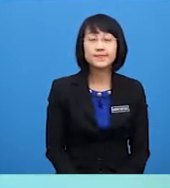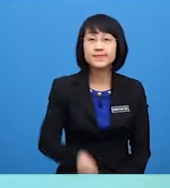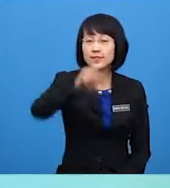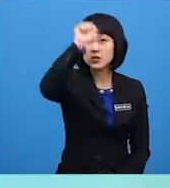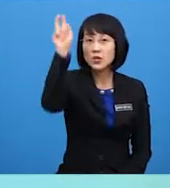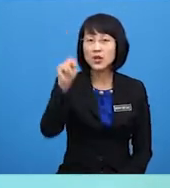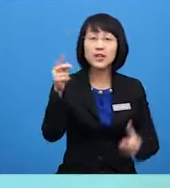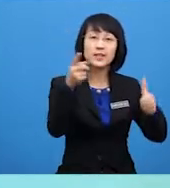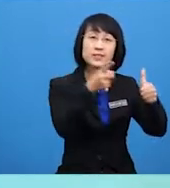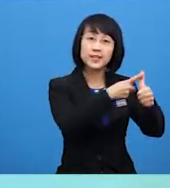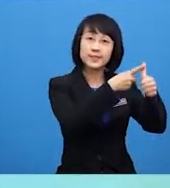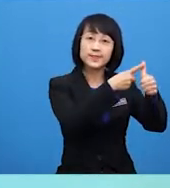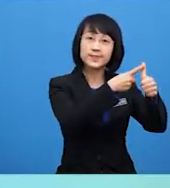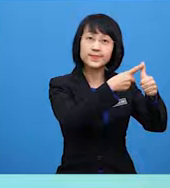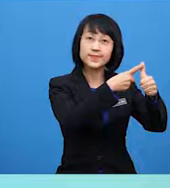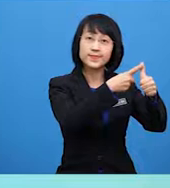Soalan 1.